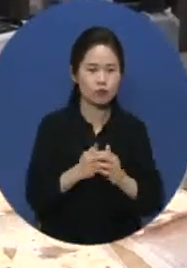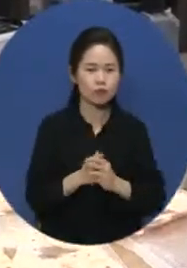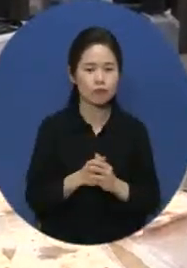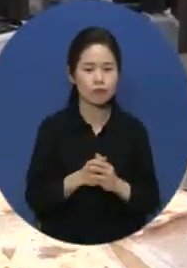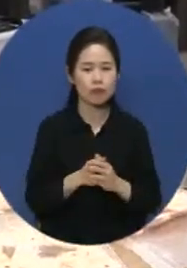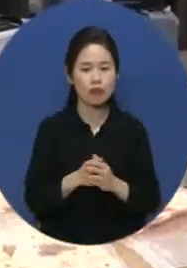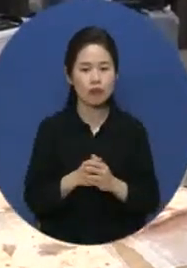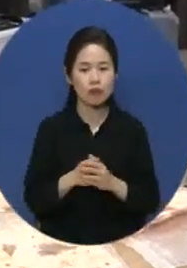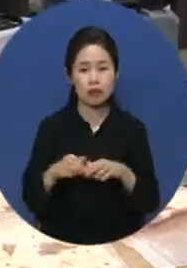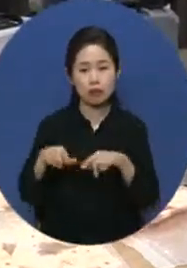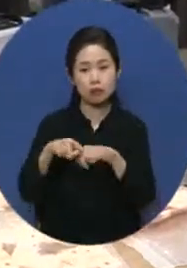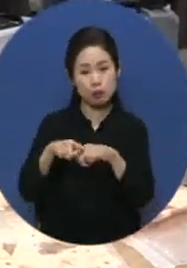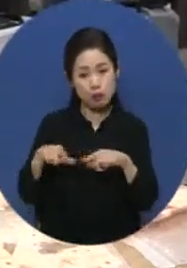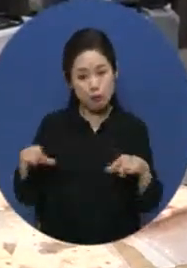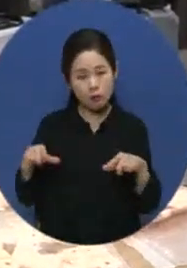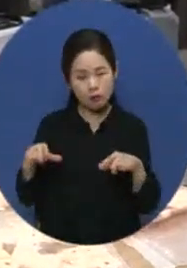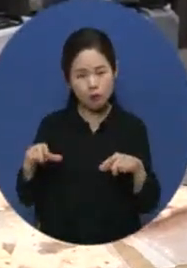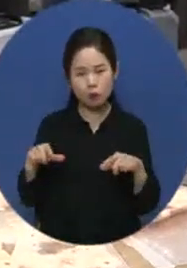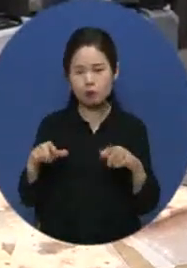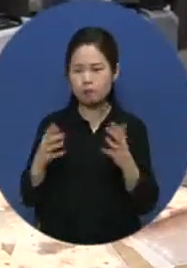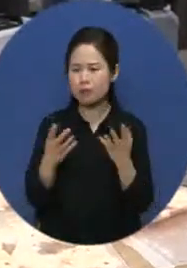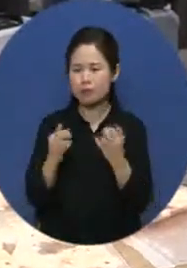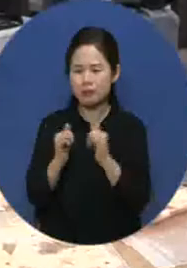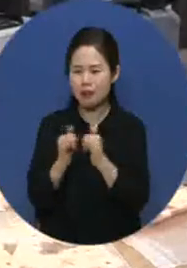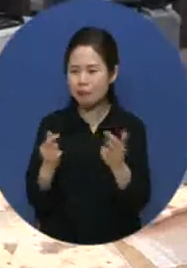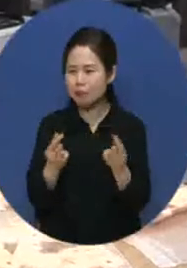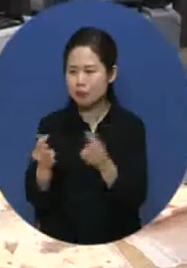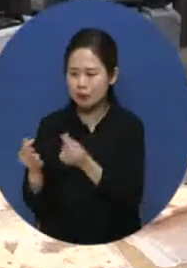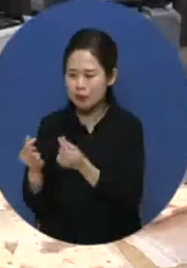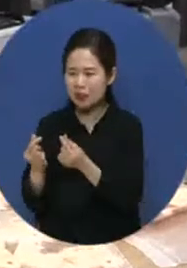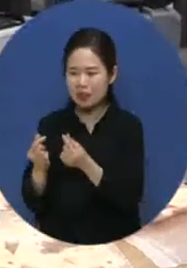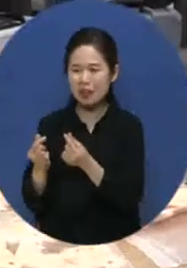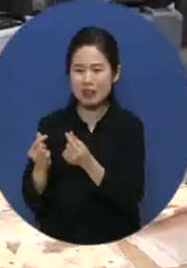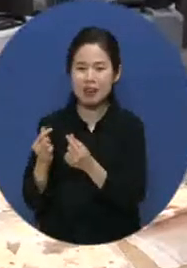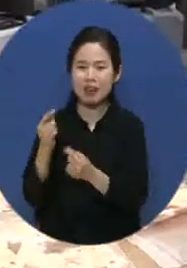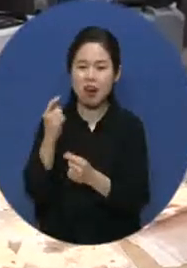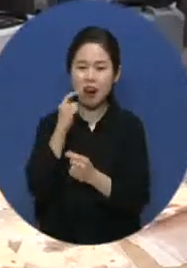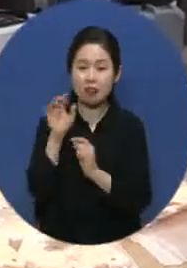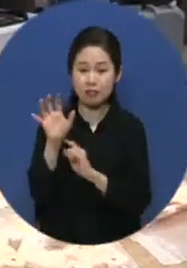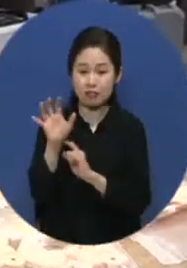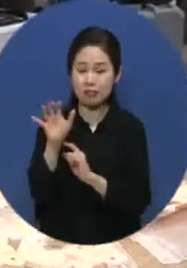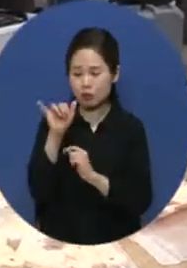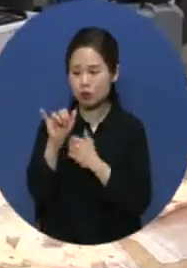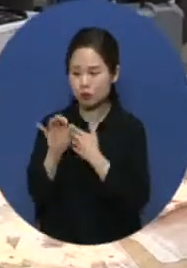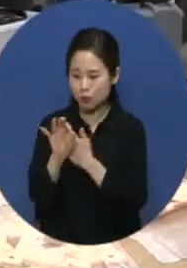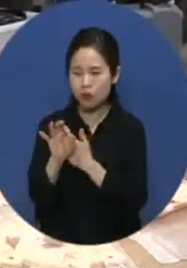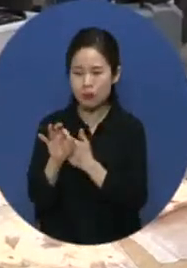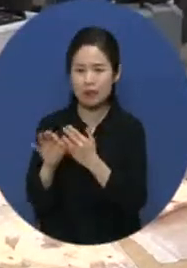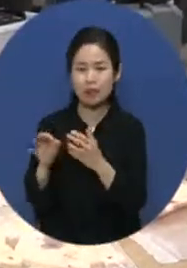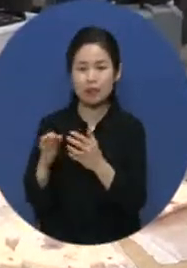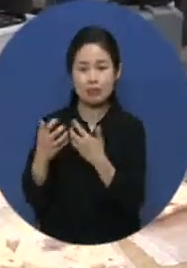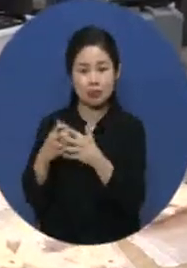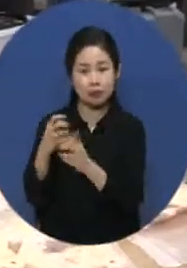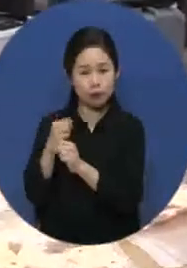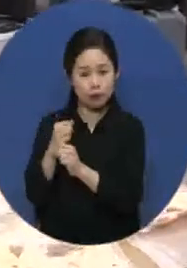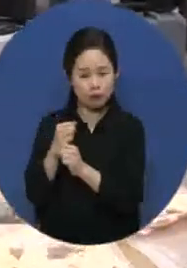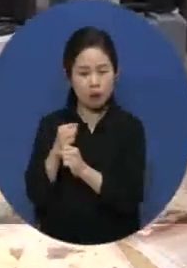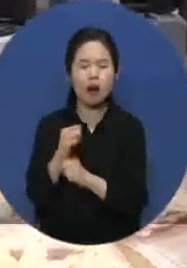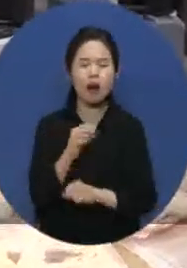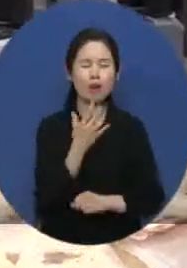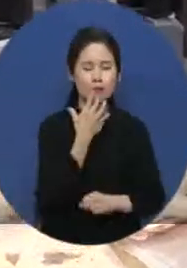일반적인 의수를 제작하실 때는 이제 그런 납땜 작업은 따로 안 하시고 커스텀 작업만 하시는 건가요? 납땜 작업은 하긴 합니다.